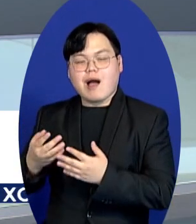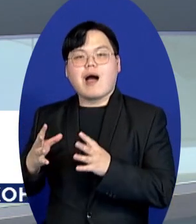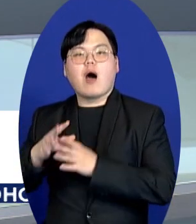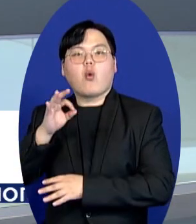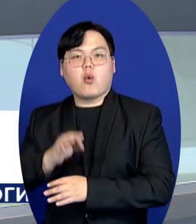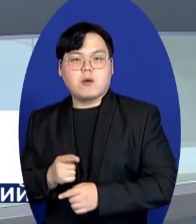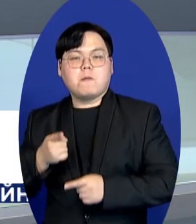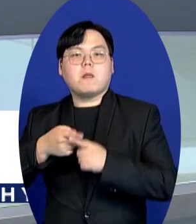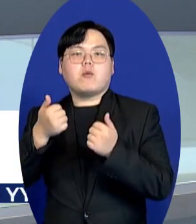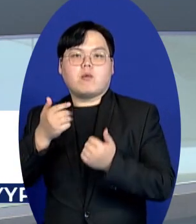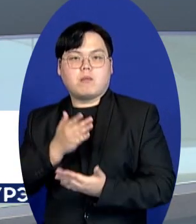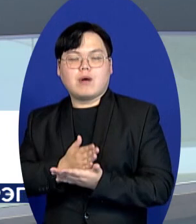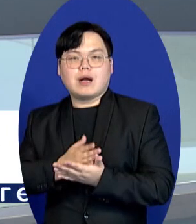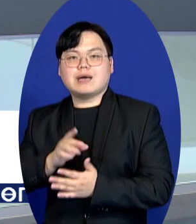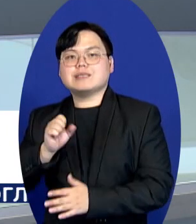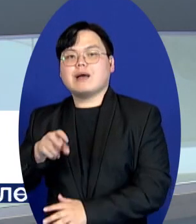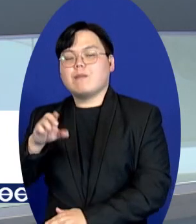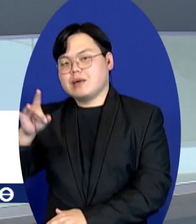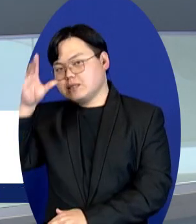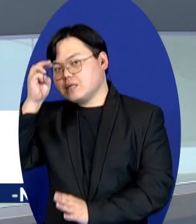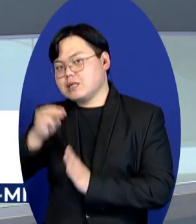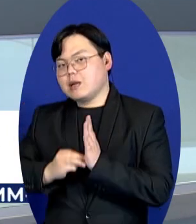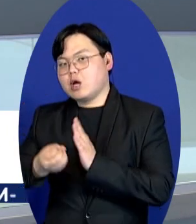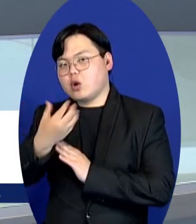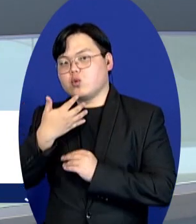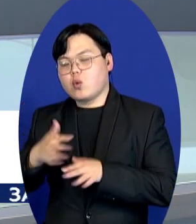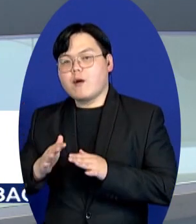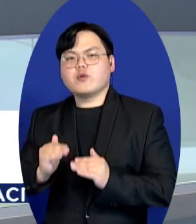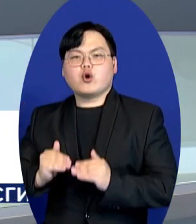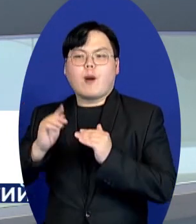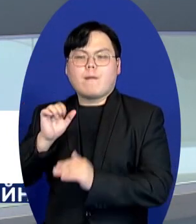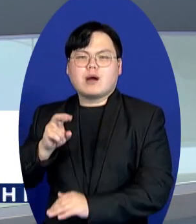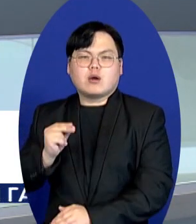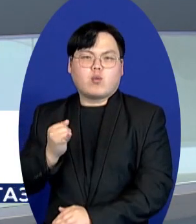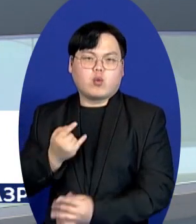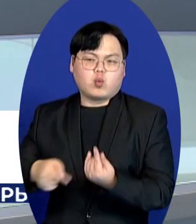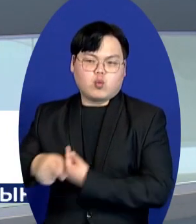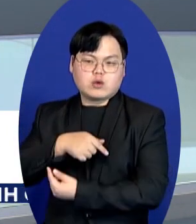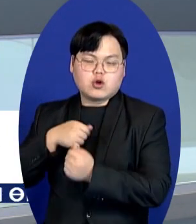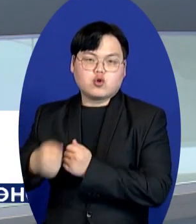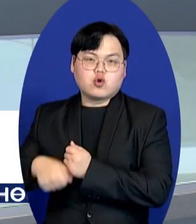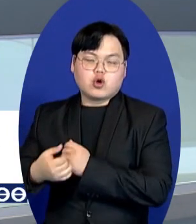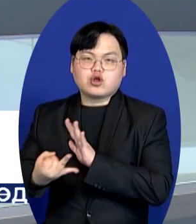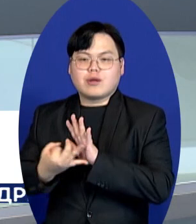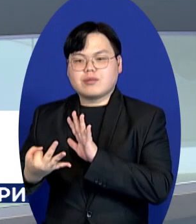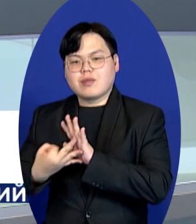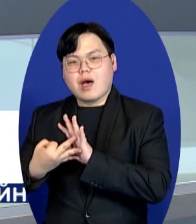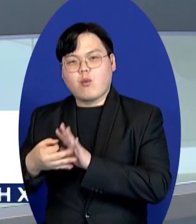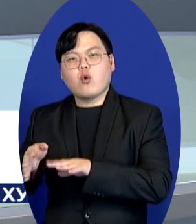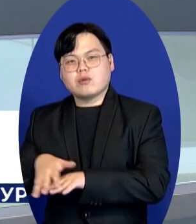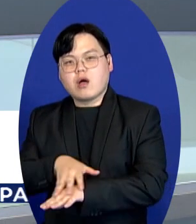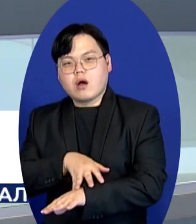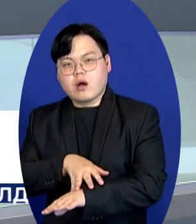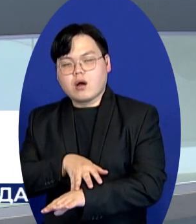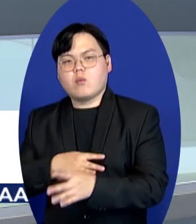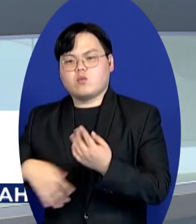газрын хуралдаанаар салбарын сайт танилцууллаа. Харин хөгжлийн банкны чанаргүй зээлийн эргэн төлөлд 7-8 дугаар сард удаашч ирсэн учраас